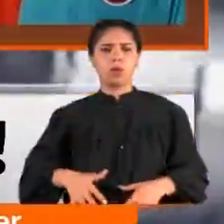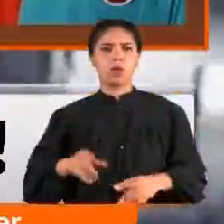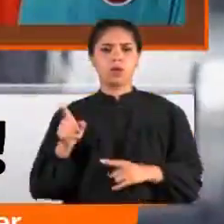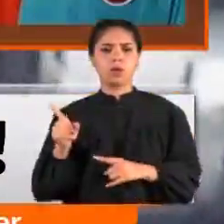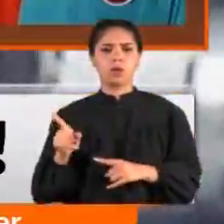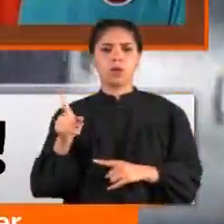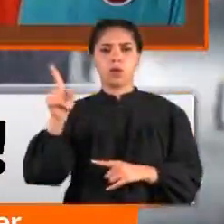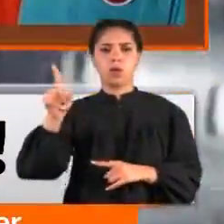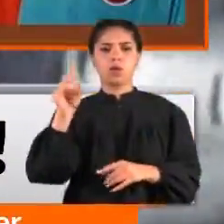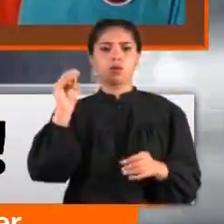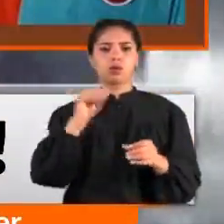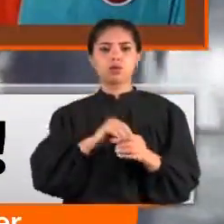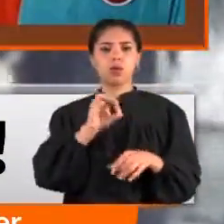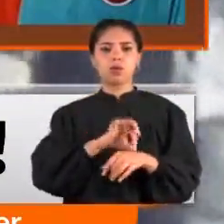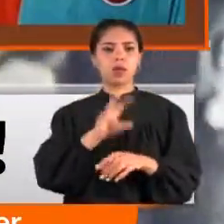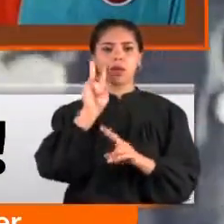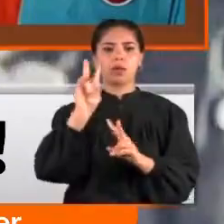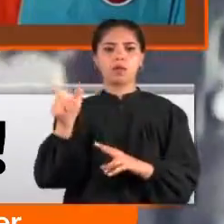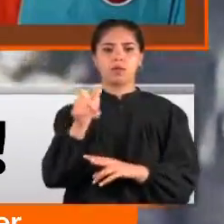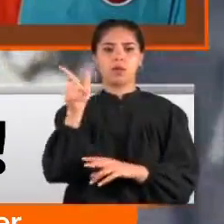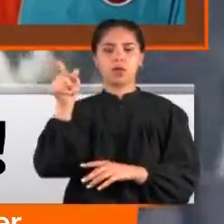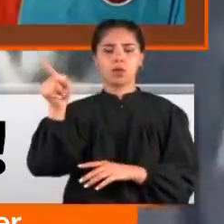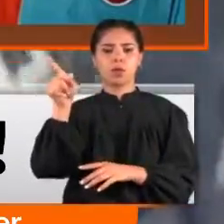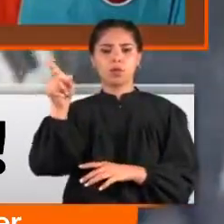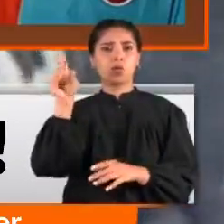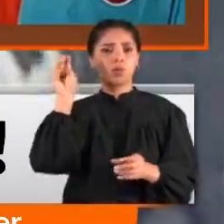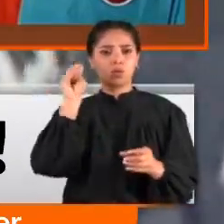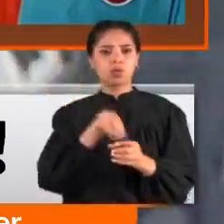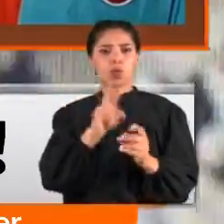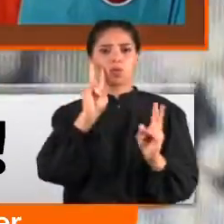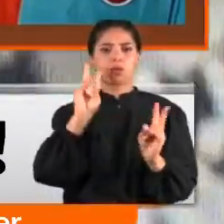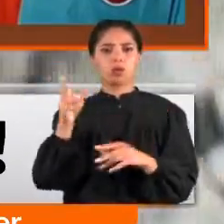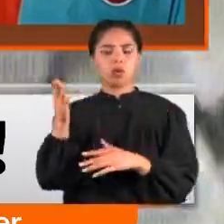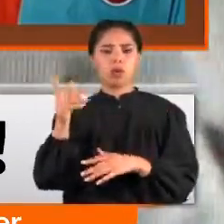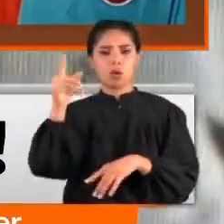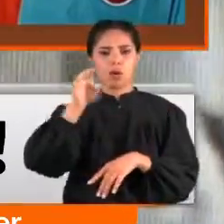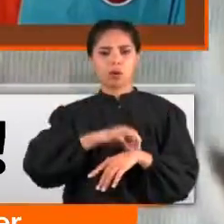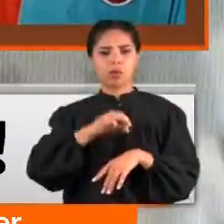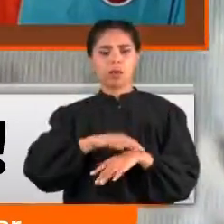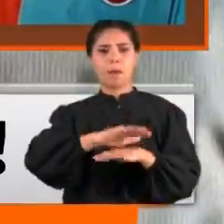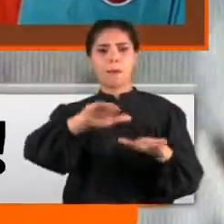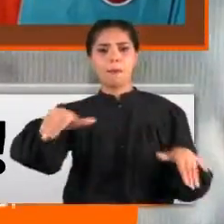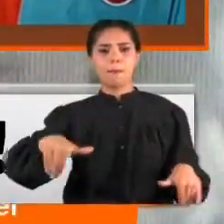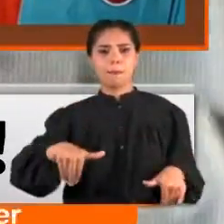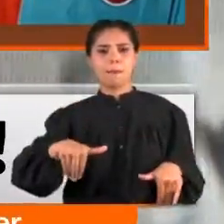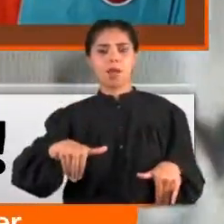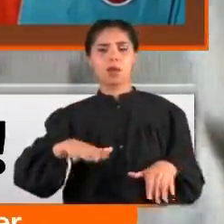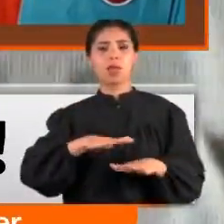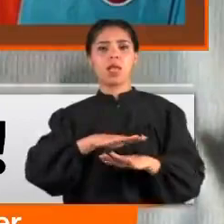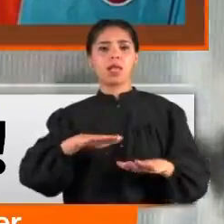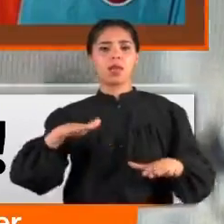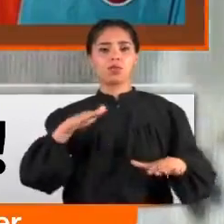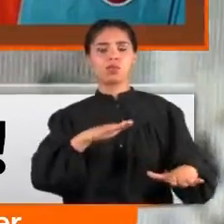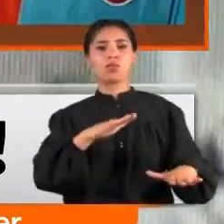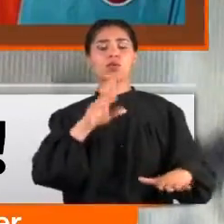yığıldı. İşte bu da o anların görüntüsü. Kaan'ın hayattaki aslında son görüntüsü. O esnada balkonda Kaan'ın böyle yere yığıldığını gören